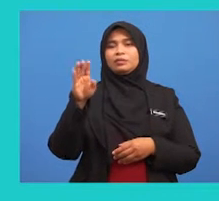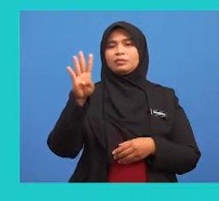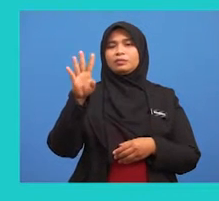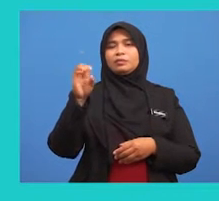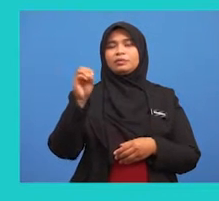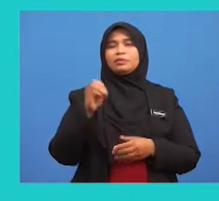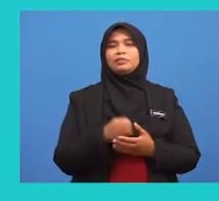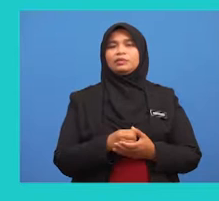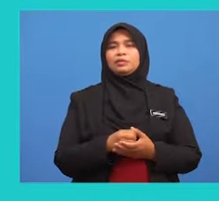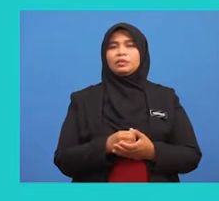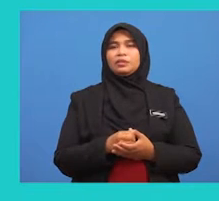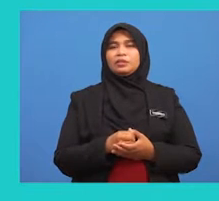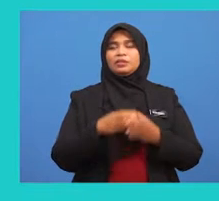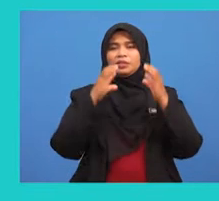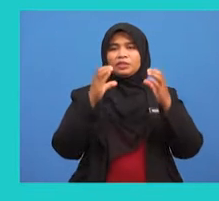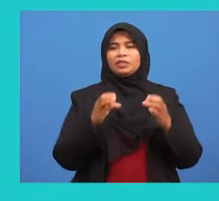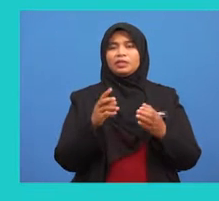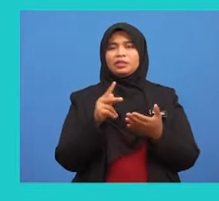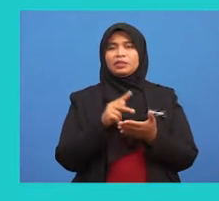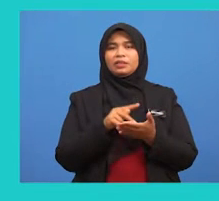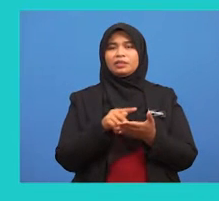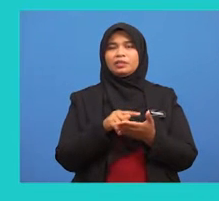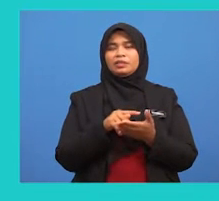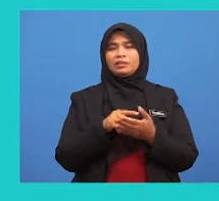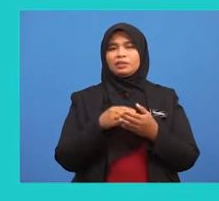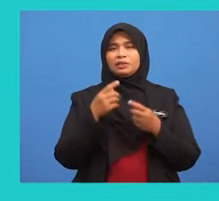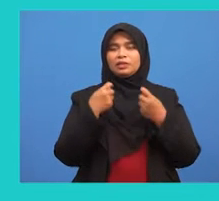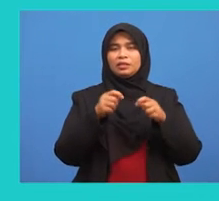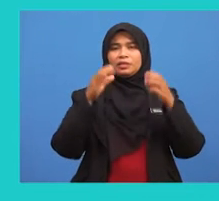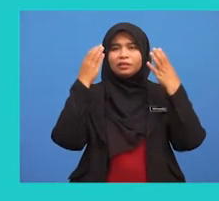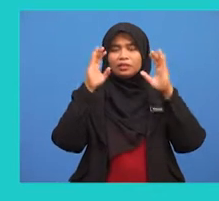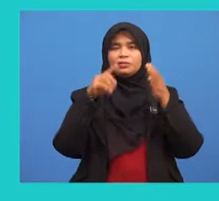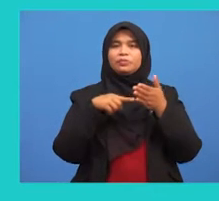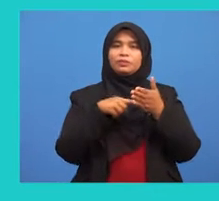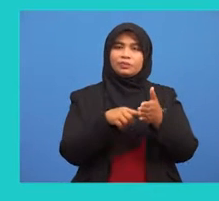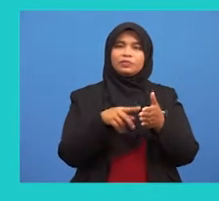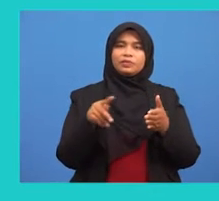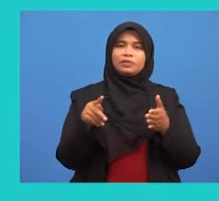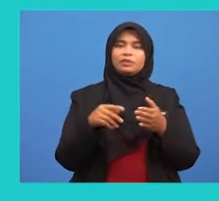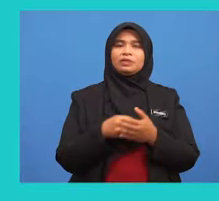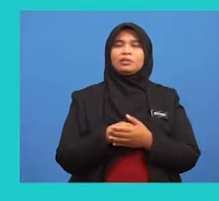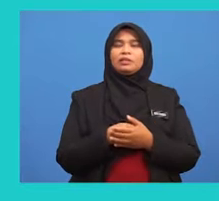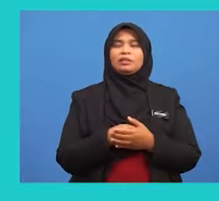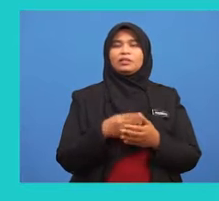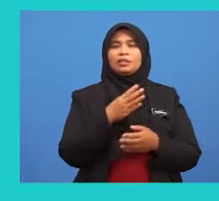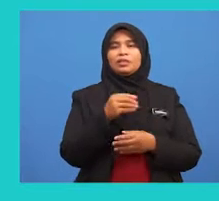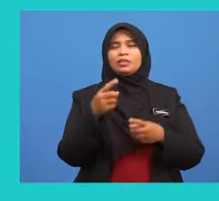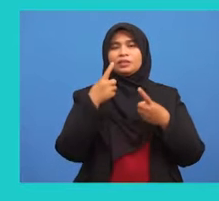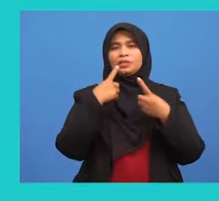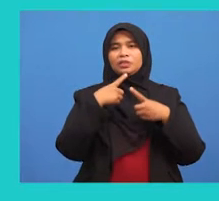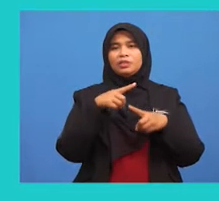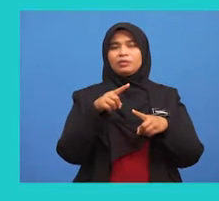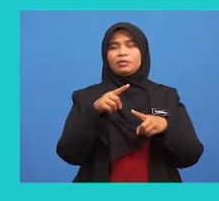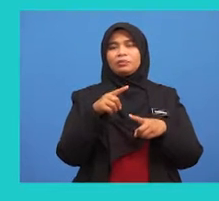RM1,140. Cara pengiraan juga telah cikgu tunjukkan dan jawapan bagi belanja